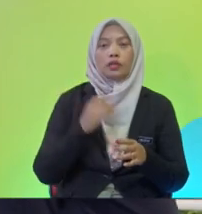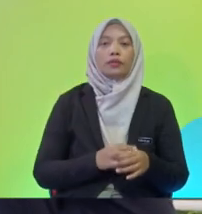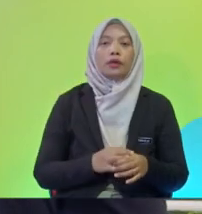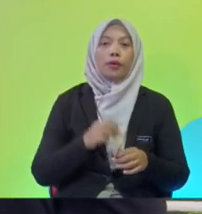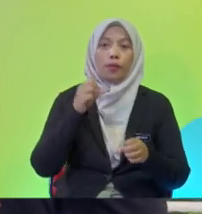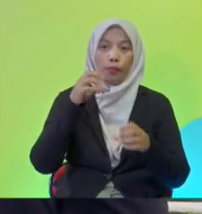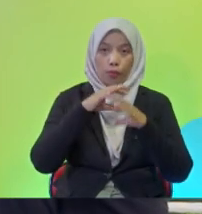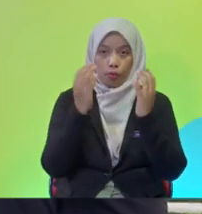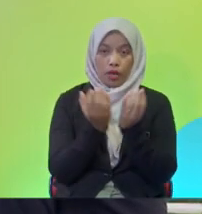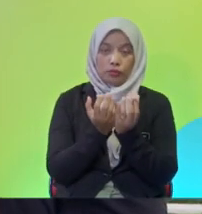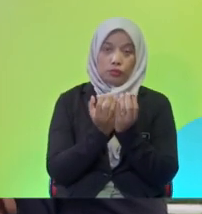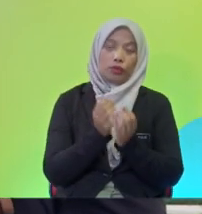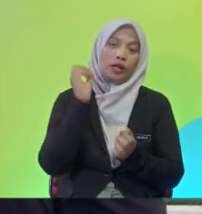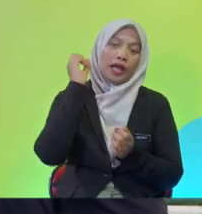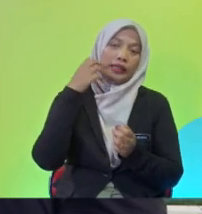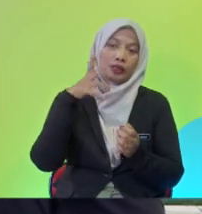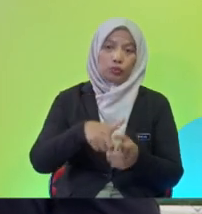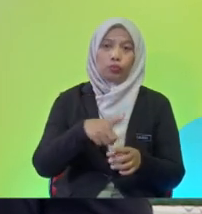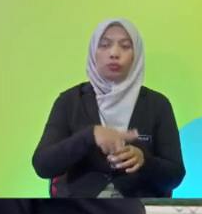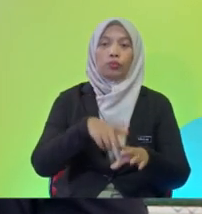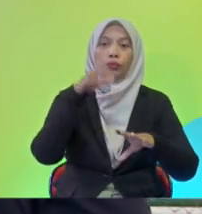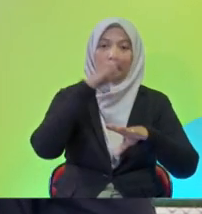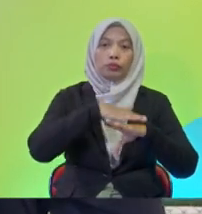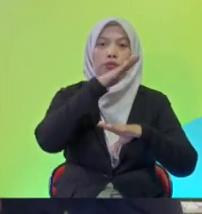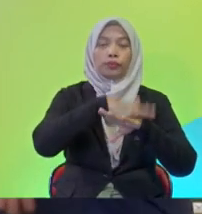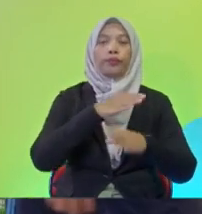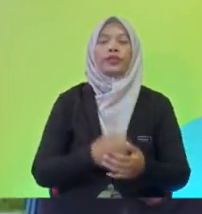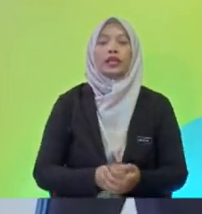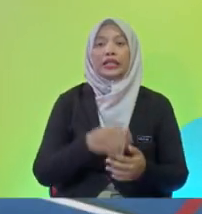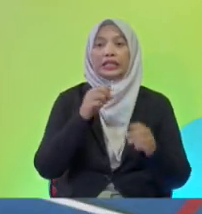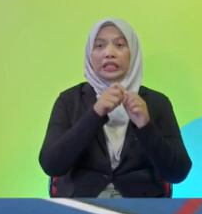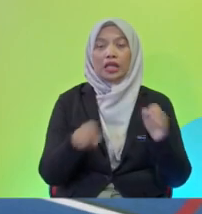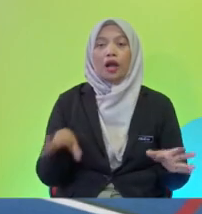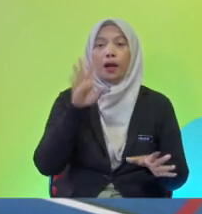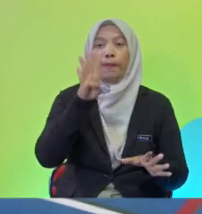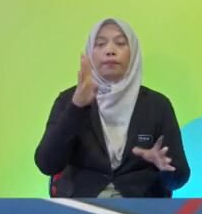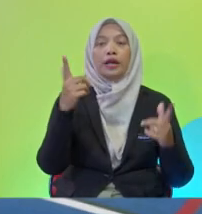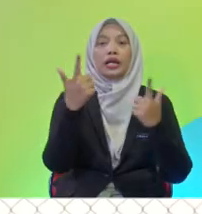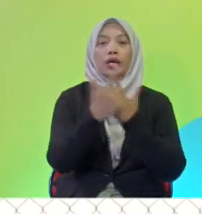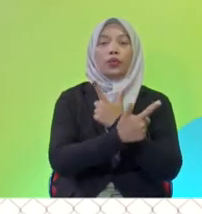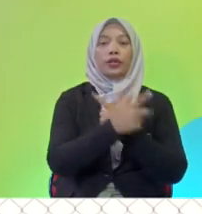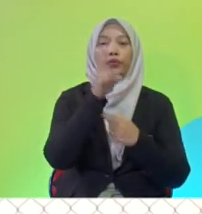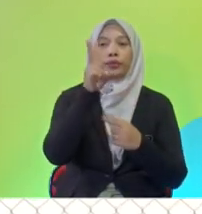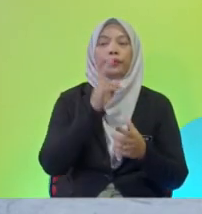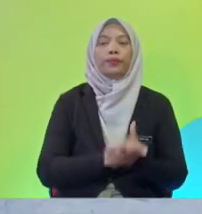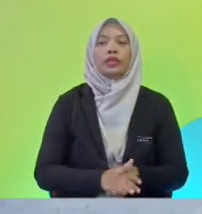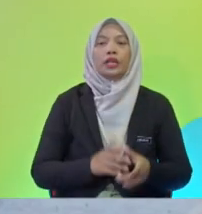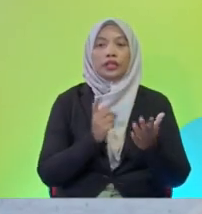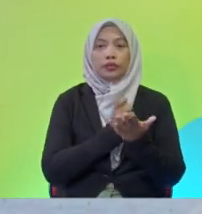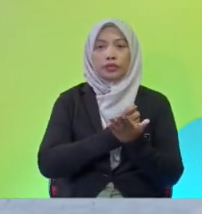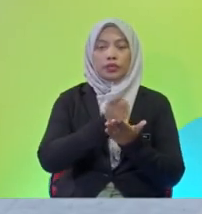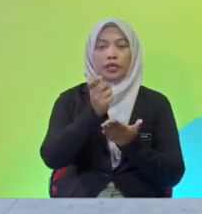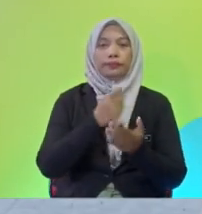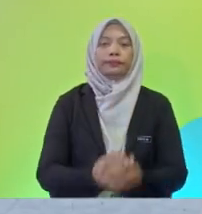Okey? Okey, faham? Okey. Dua-dua keluar. Jadi tinggal 4 lawan 2. Teruskan.